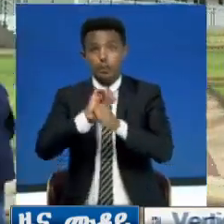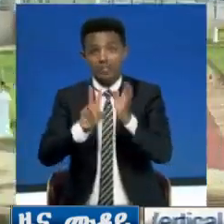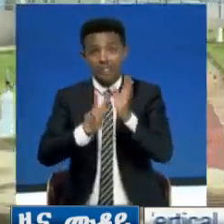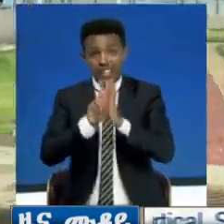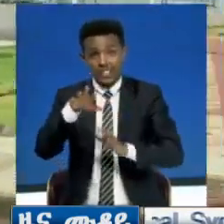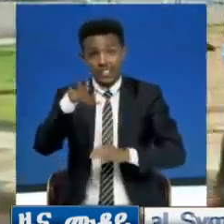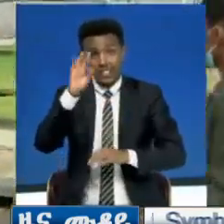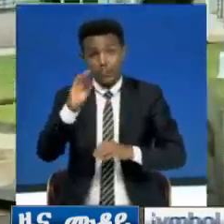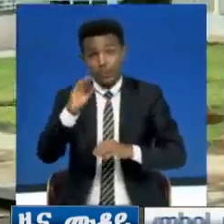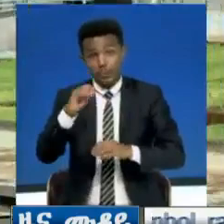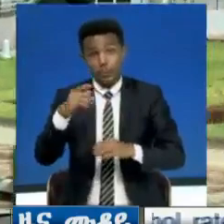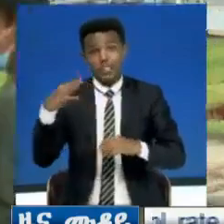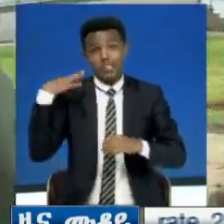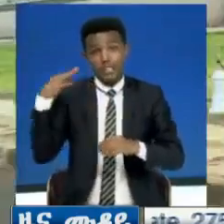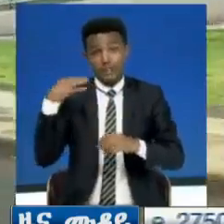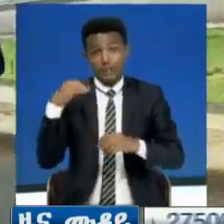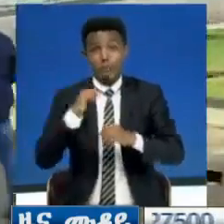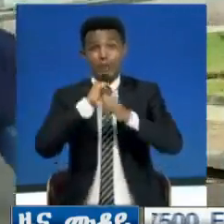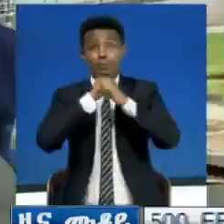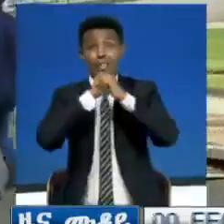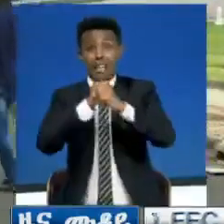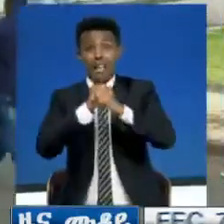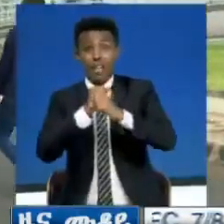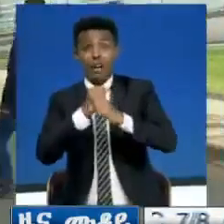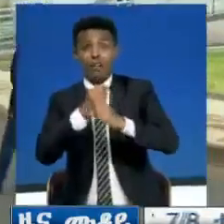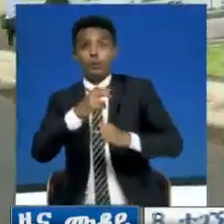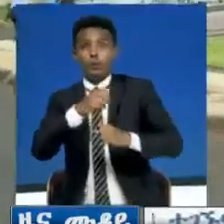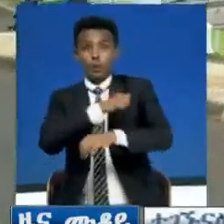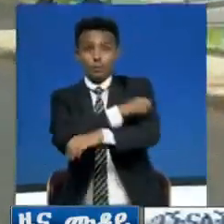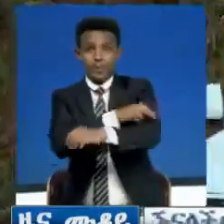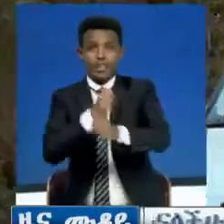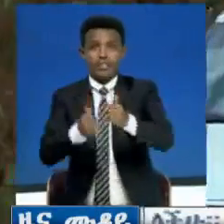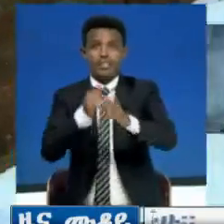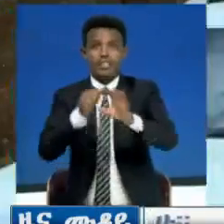ግለሰቦች በመከላከያ ሆስፒታል ክትትል እየተደረገላቸው ይገኛል።